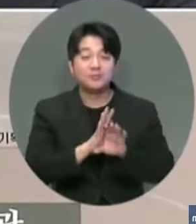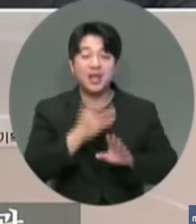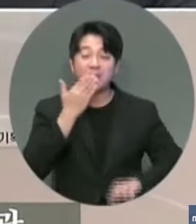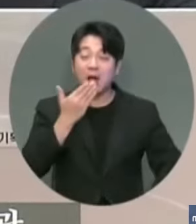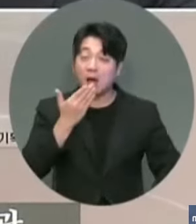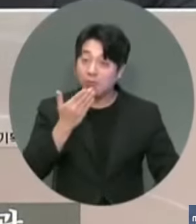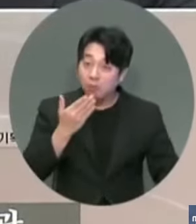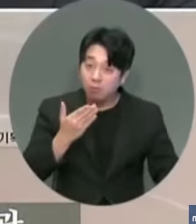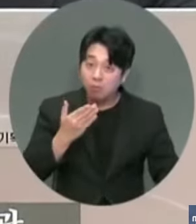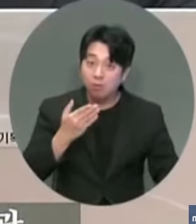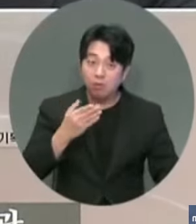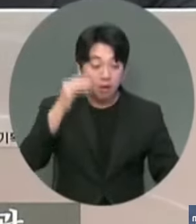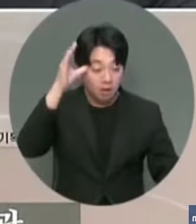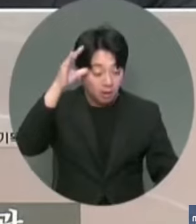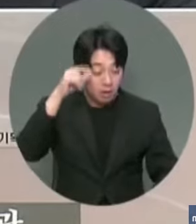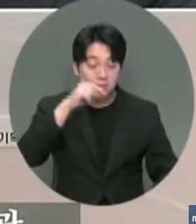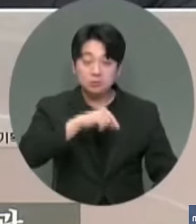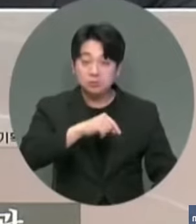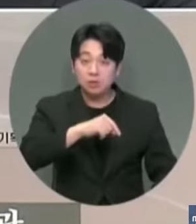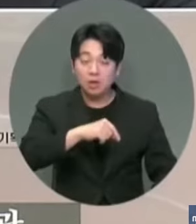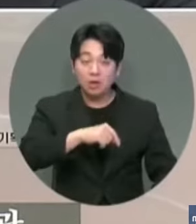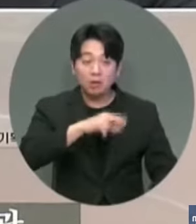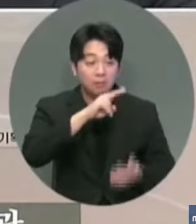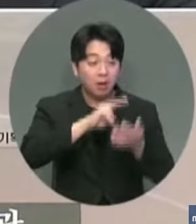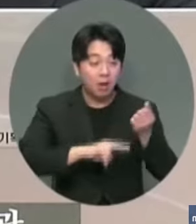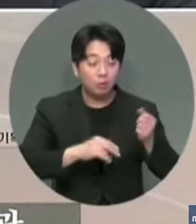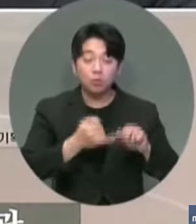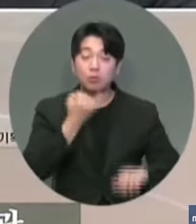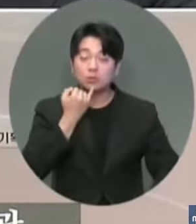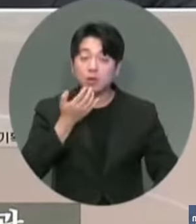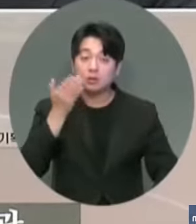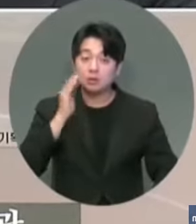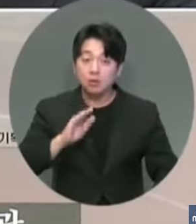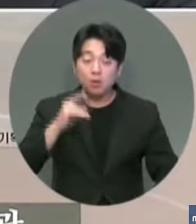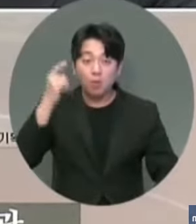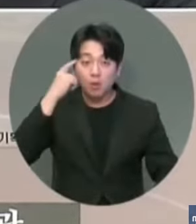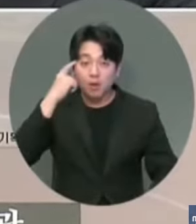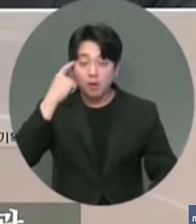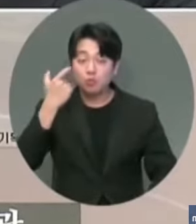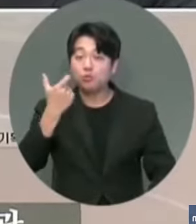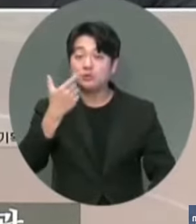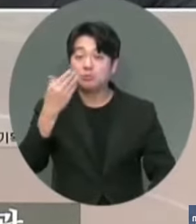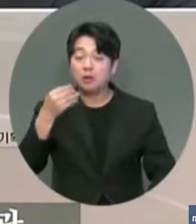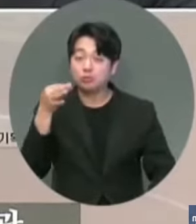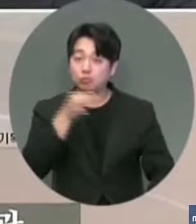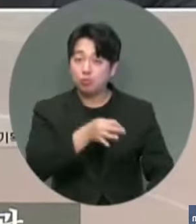팔아도 되는데 왜 마리당 60만 원의 지원금을 줘야 됩니까?